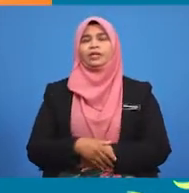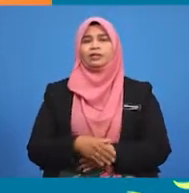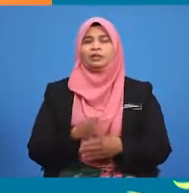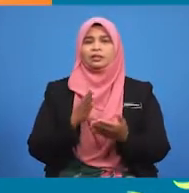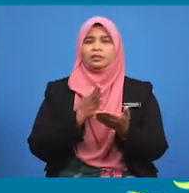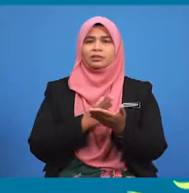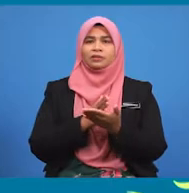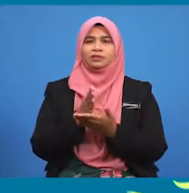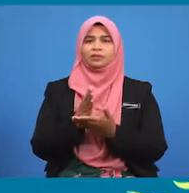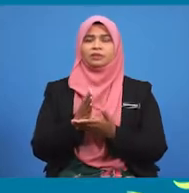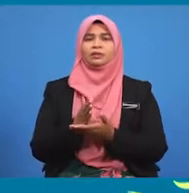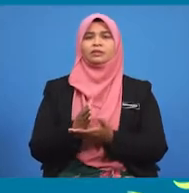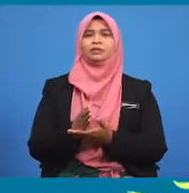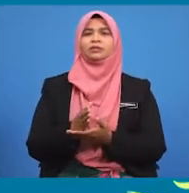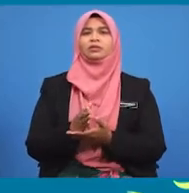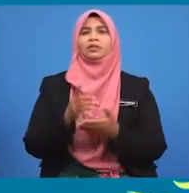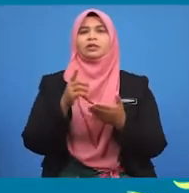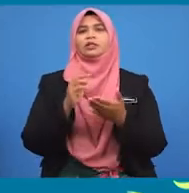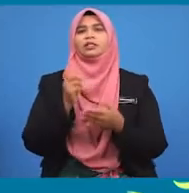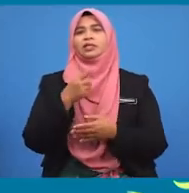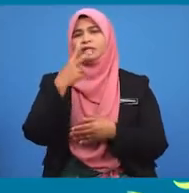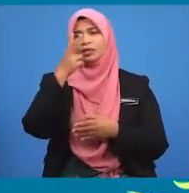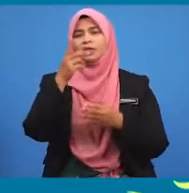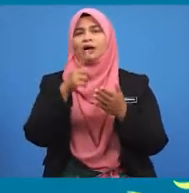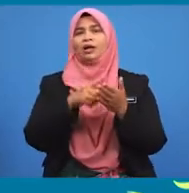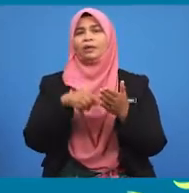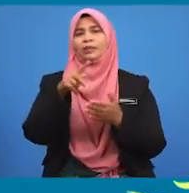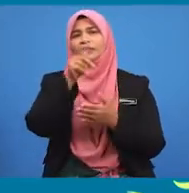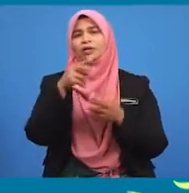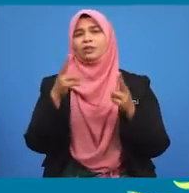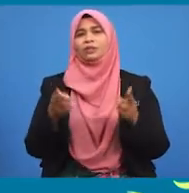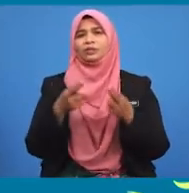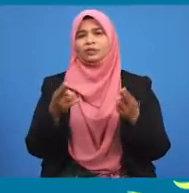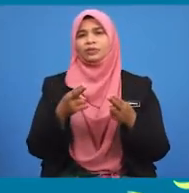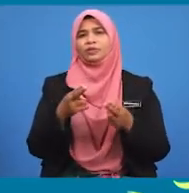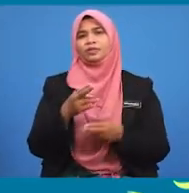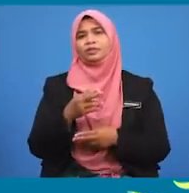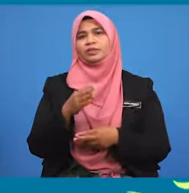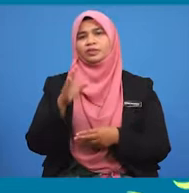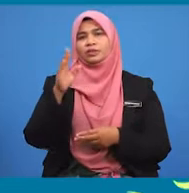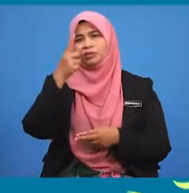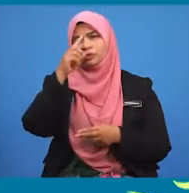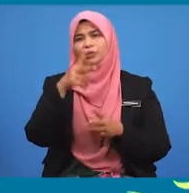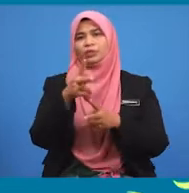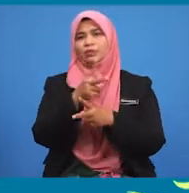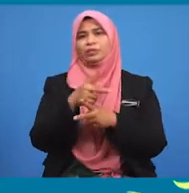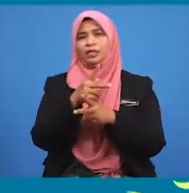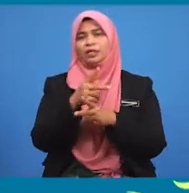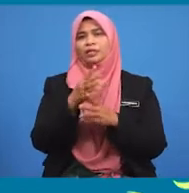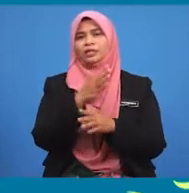Seterusnya kita lihat pula apakah usaha-usaha dan tindakan yang perlu dilakukan untuk memelihara dan